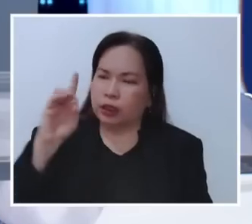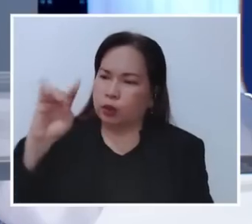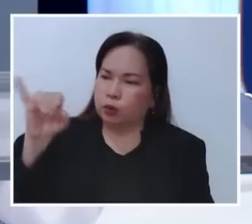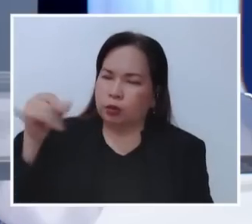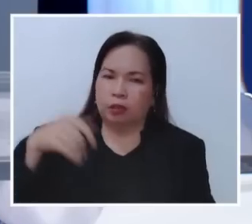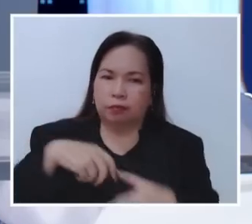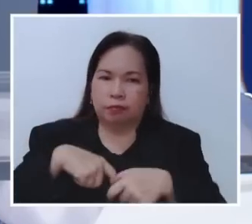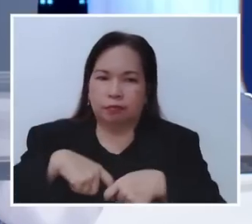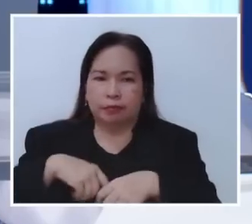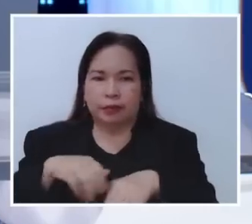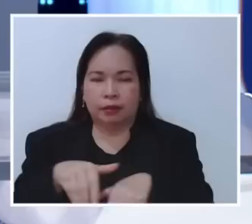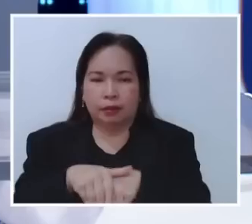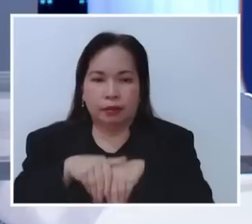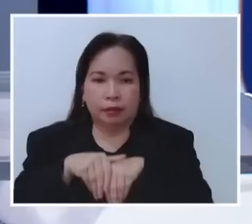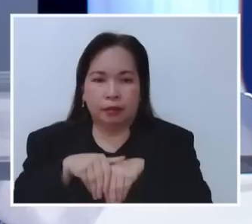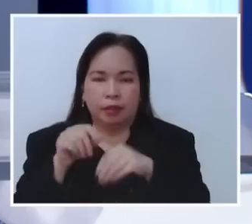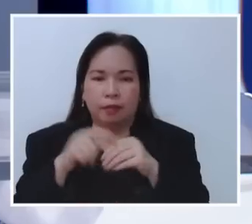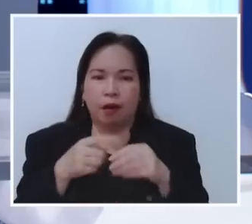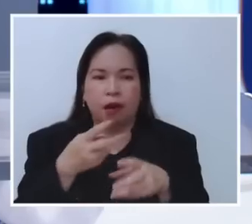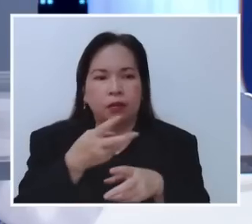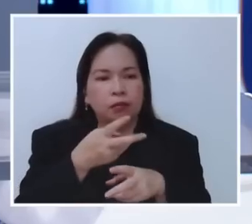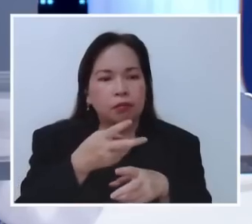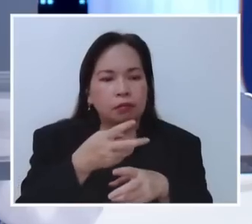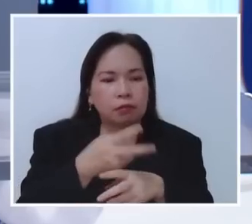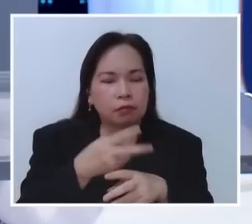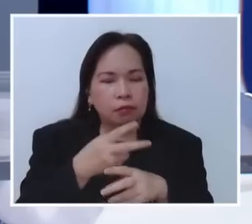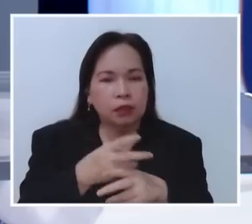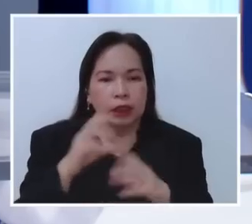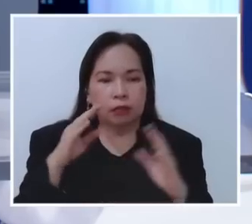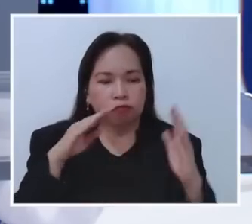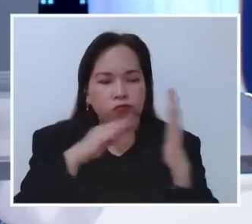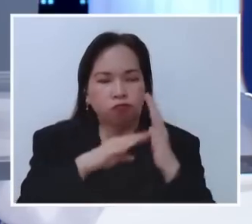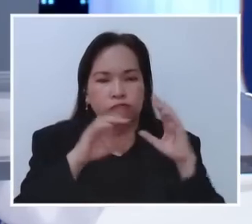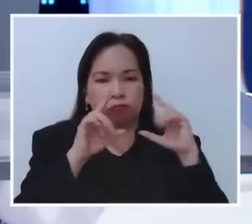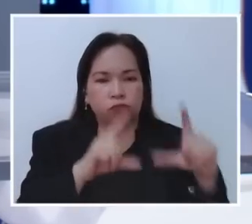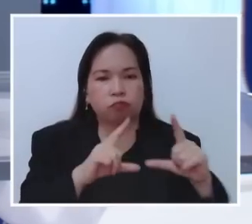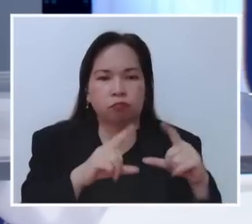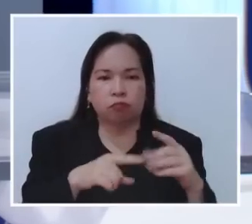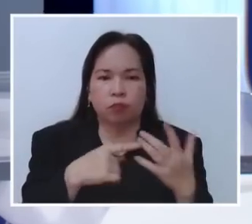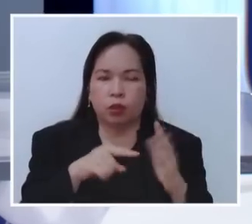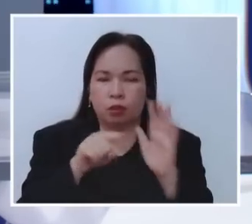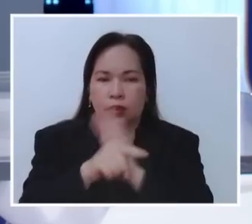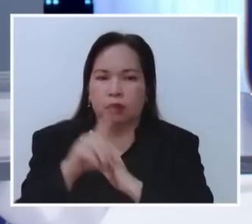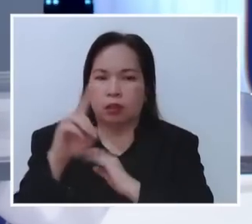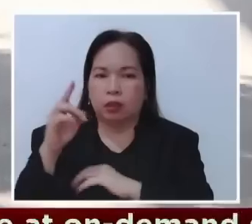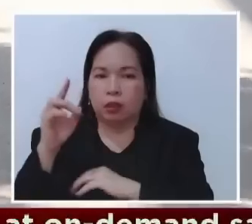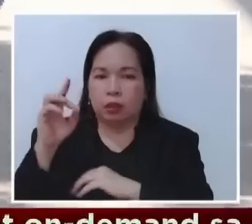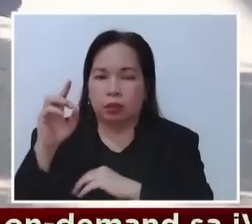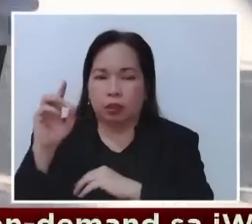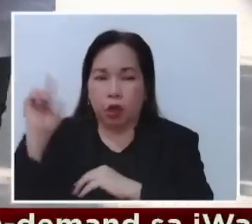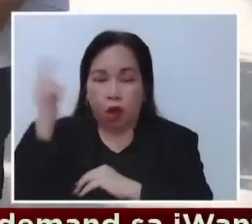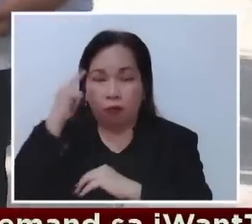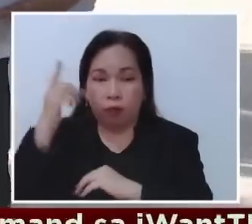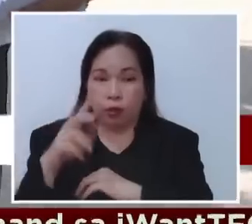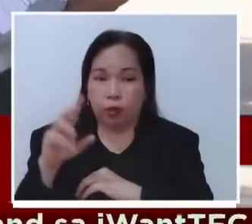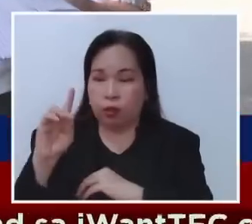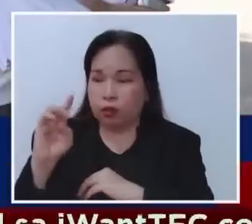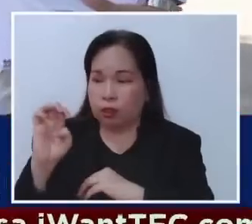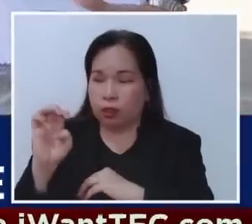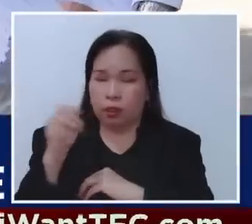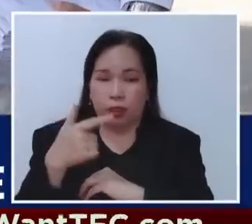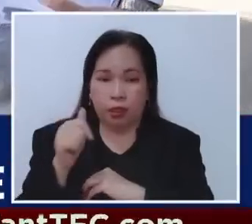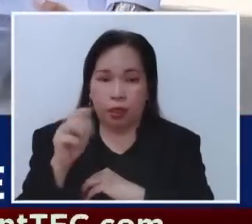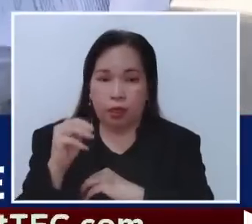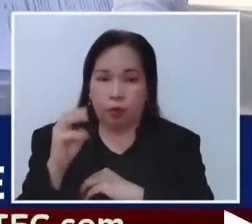sa paghawak sa kasong pagpatay kay Negros Oriental Governor Ruel Degamo. Sa kanyang urgent motion, binanggit